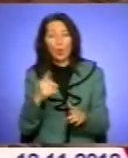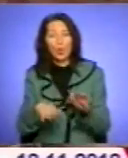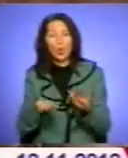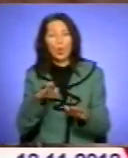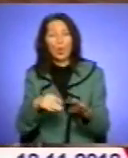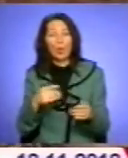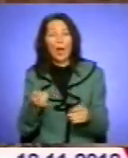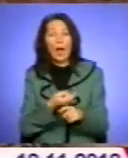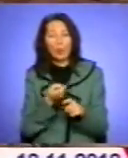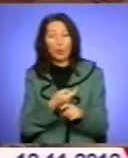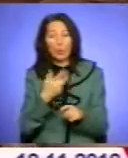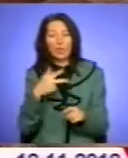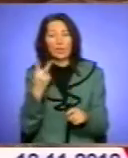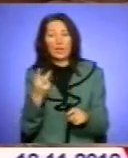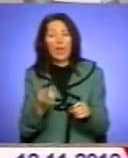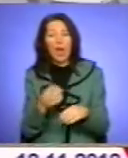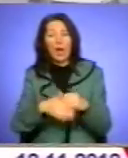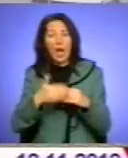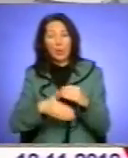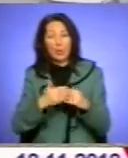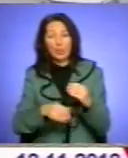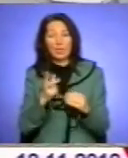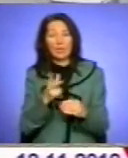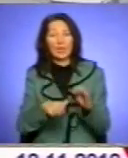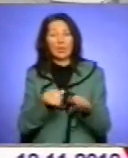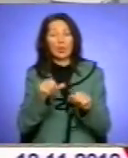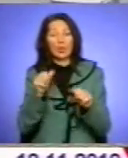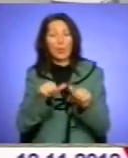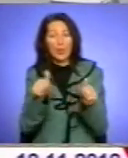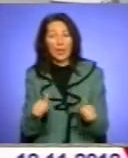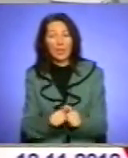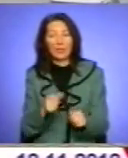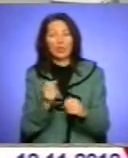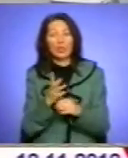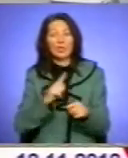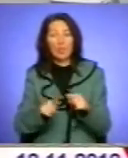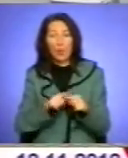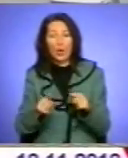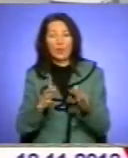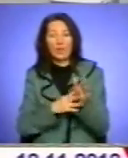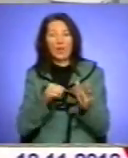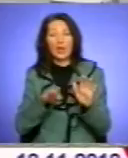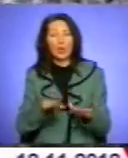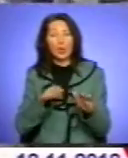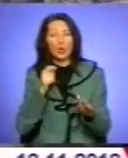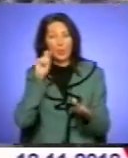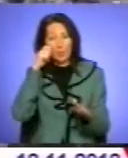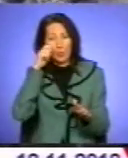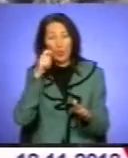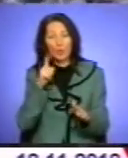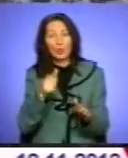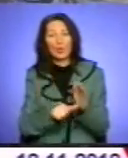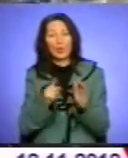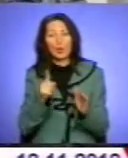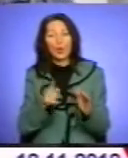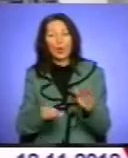32 тонни капусти, 13 тонн столових буряків, 15 тонн моркви, 9 тонн цибулі, 161 тонну цукру